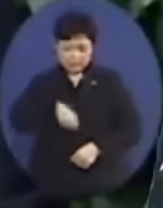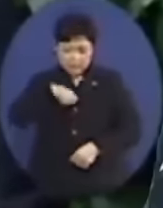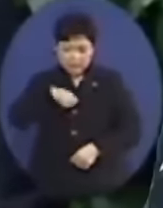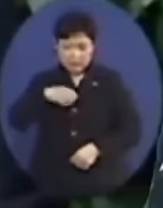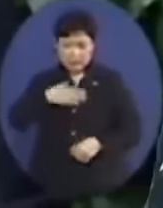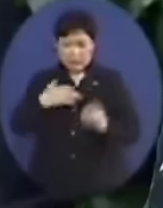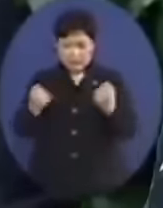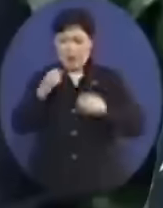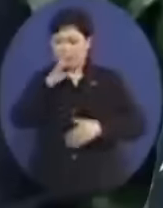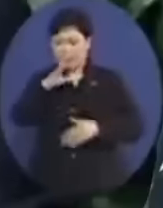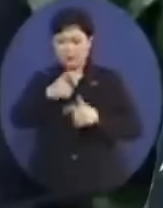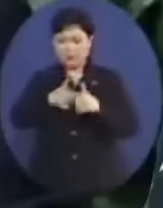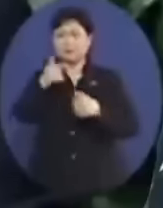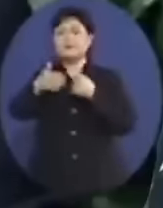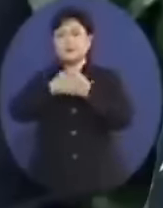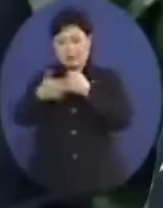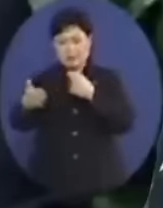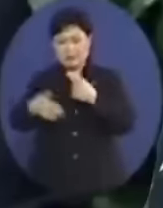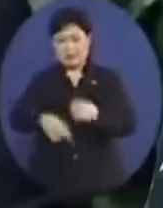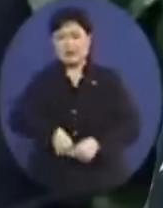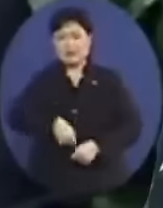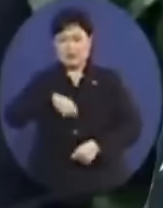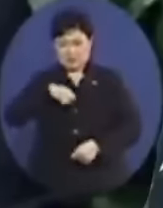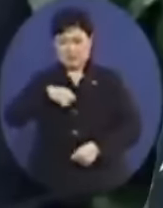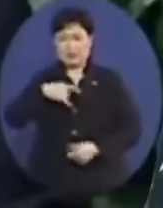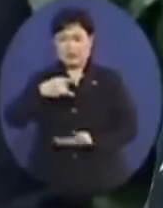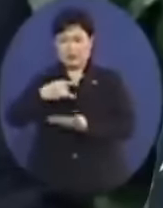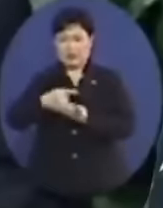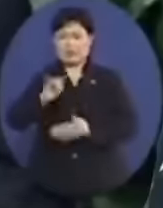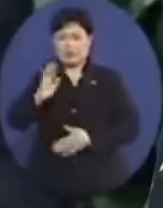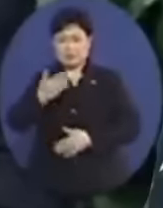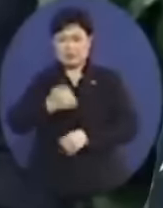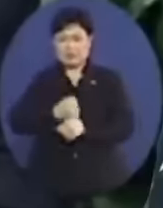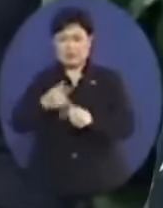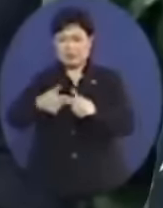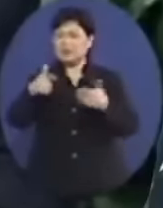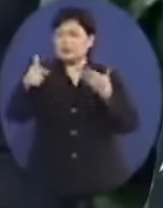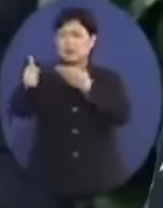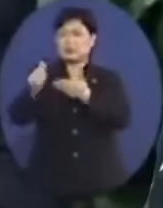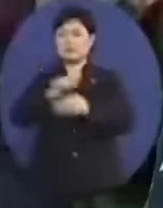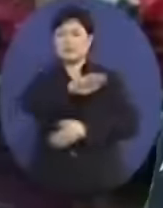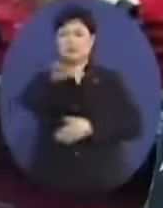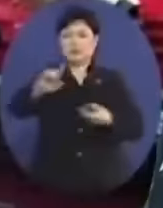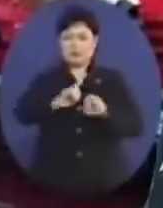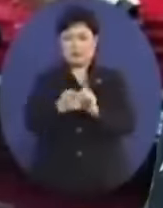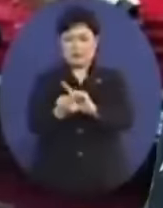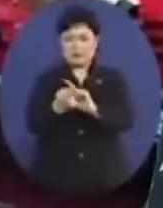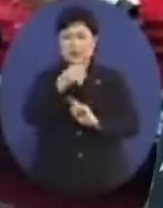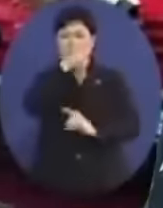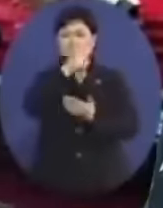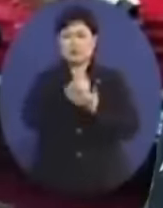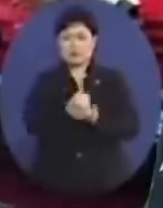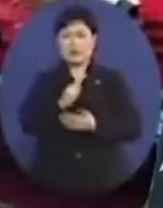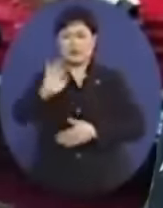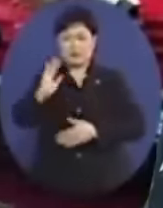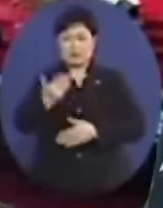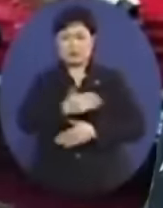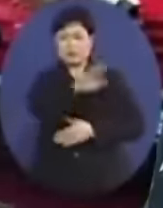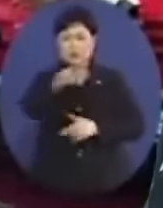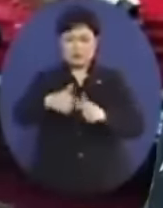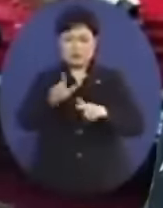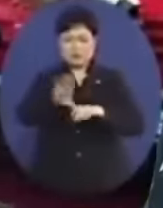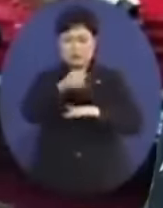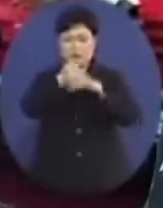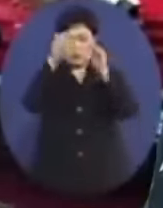예수님 때문에 의롭게 되는 것입니다 아멘 예수님이 우리의대 죄가 되시고 우리는 예수님을